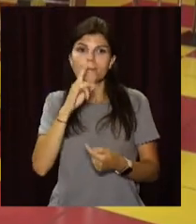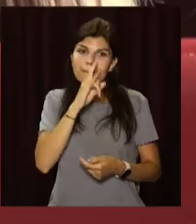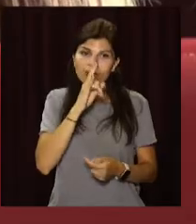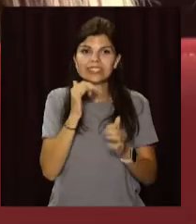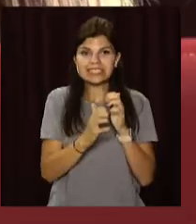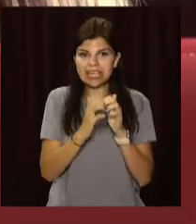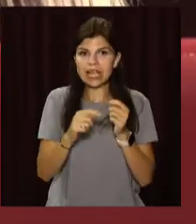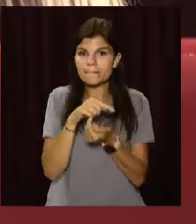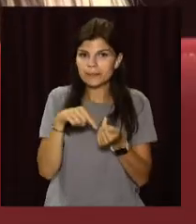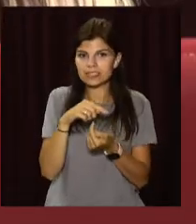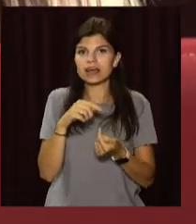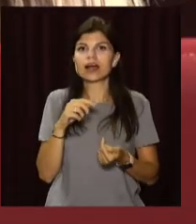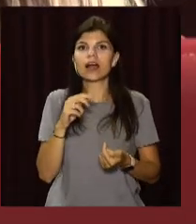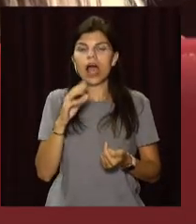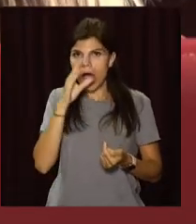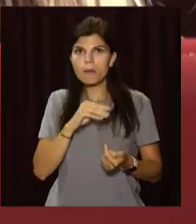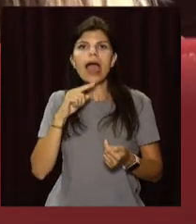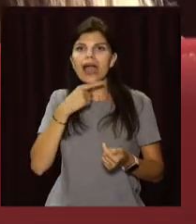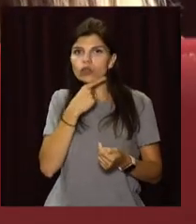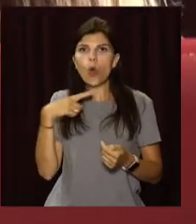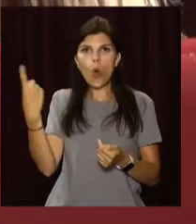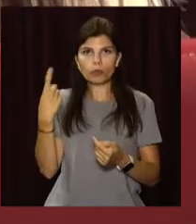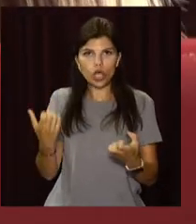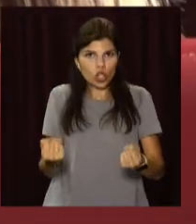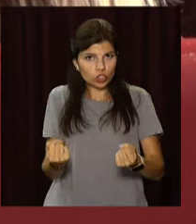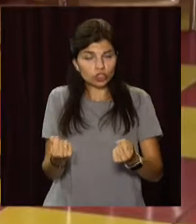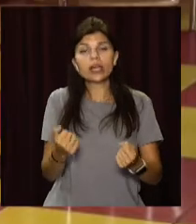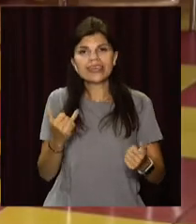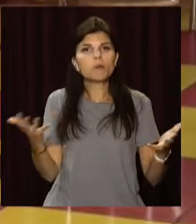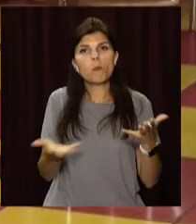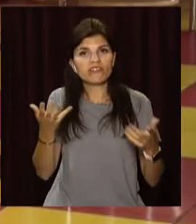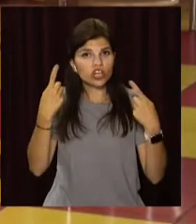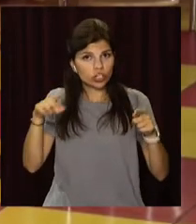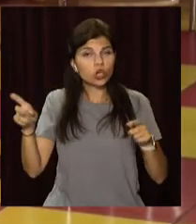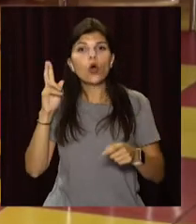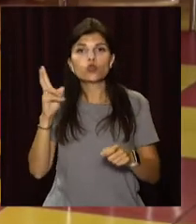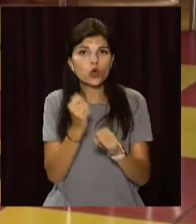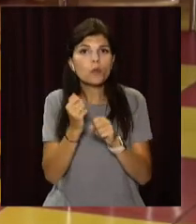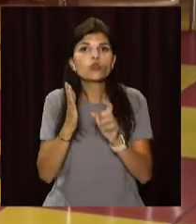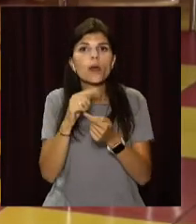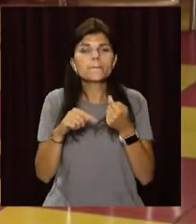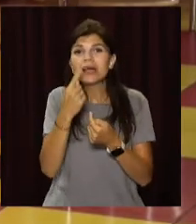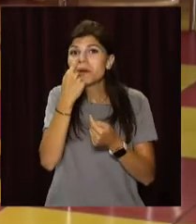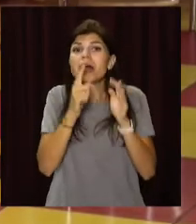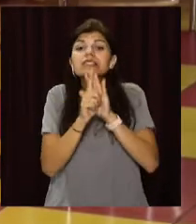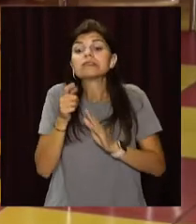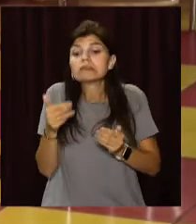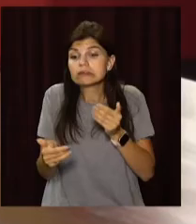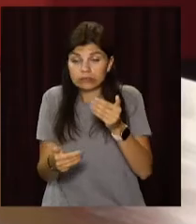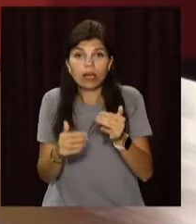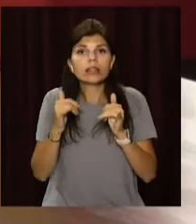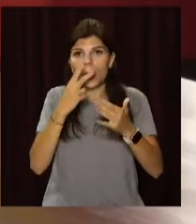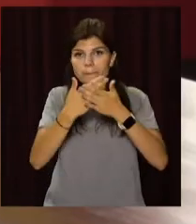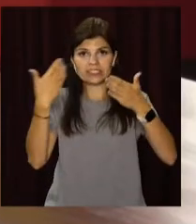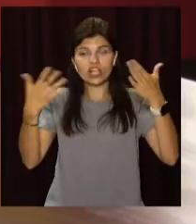та середнього бізнесу тримати на плаву економіку області. І мотивувати інших, хто тільки робить в бізнесі перші кроки. Для